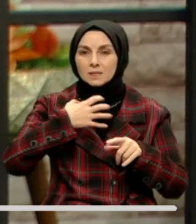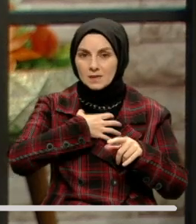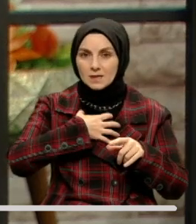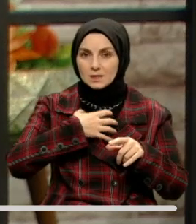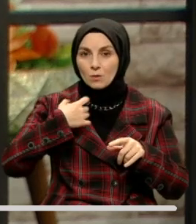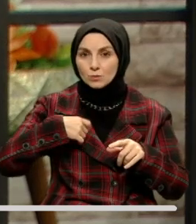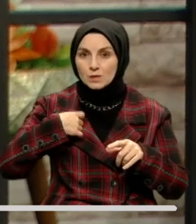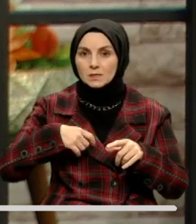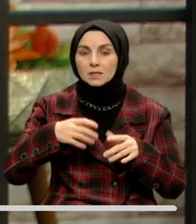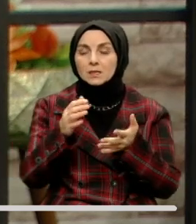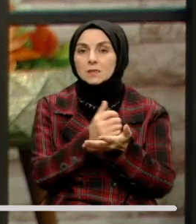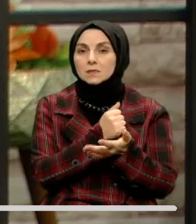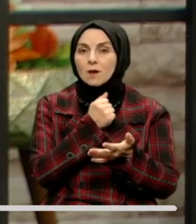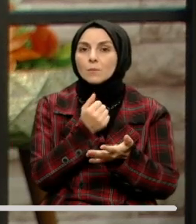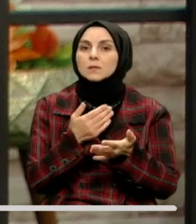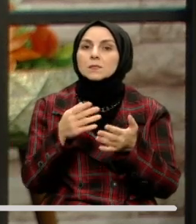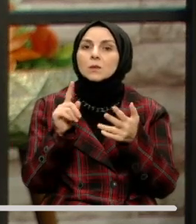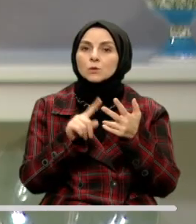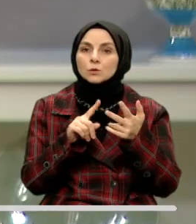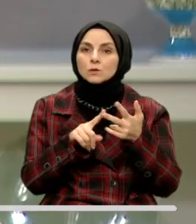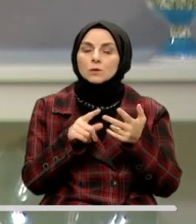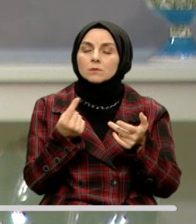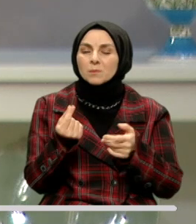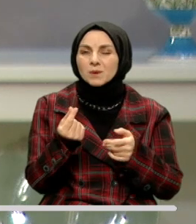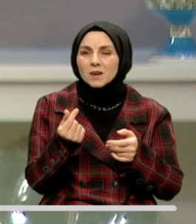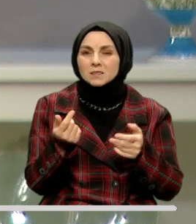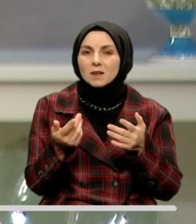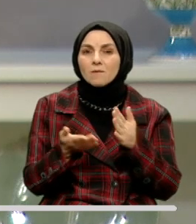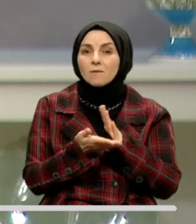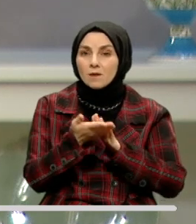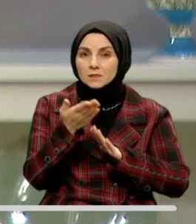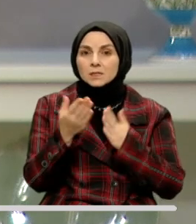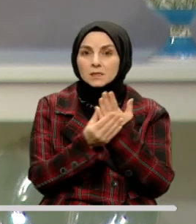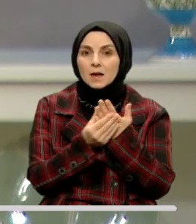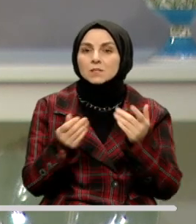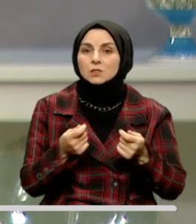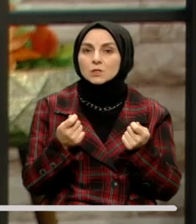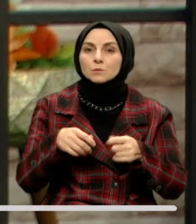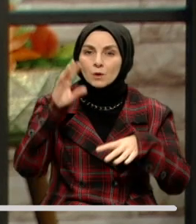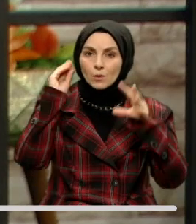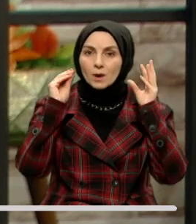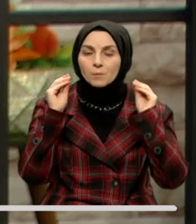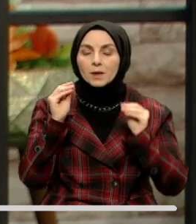biraz daha verimli ders çalışma tekniklerini öğrenmek, okulda öğrendiği bir konunun aslında